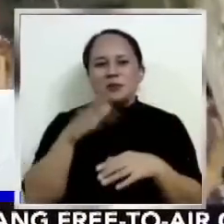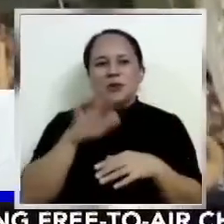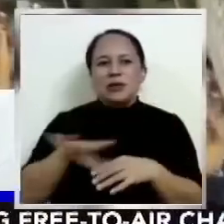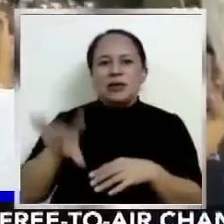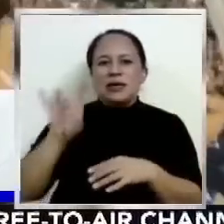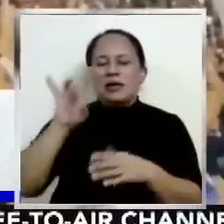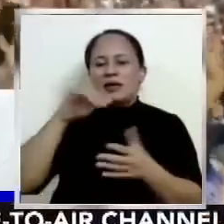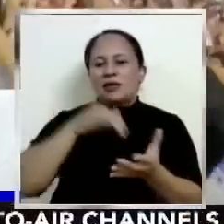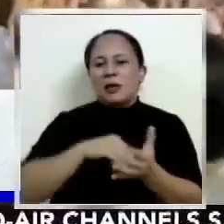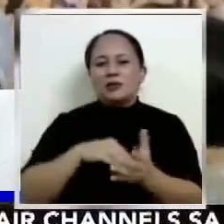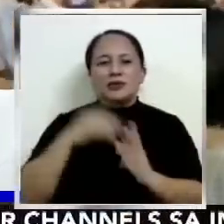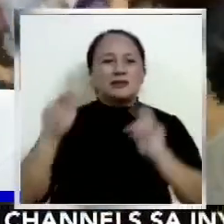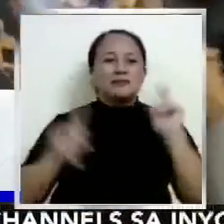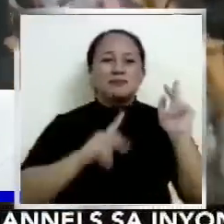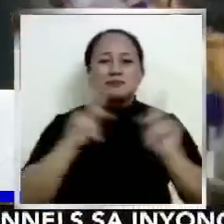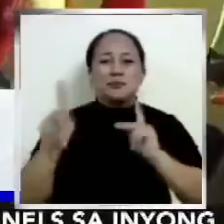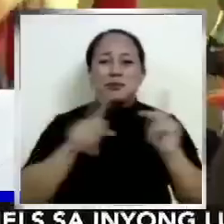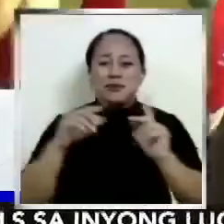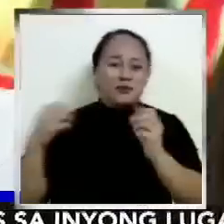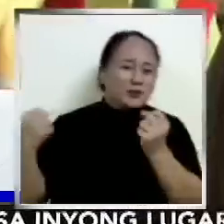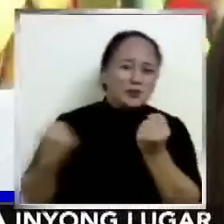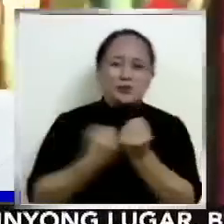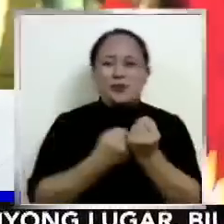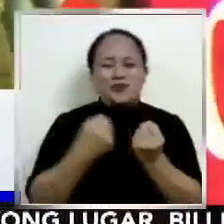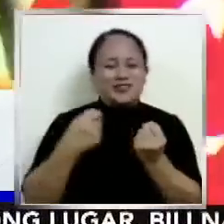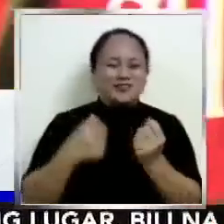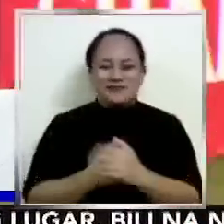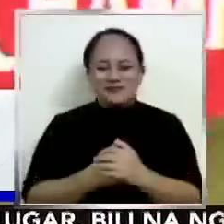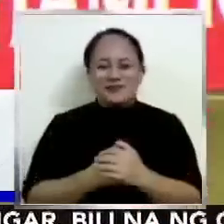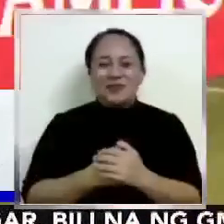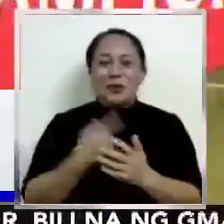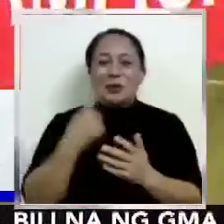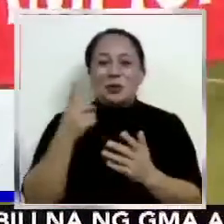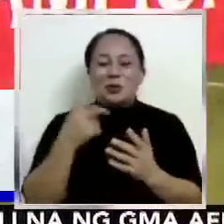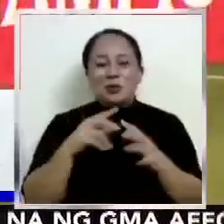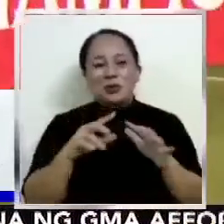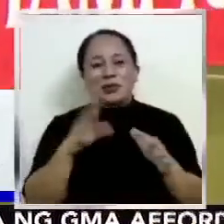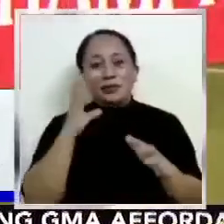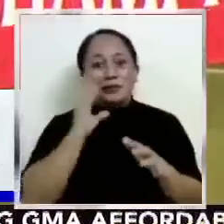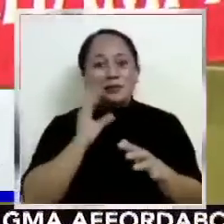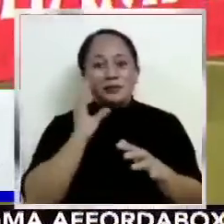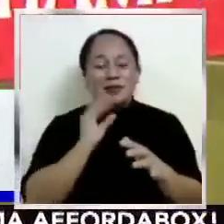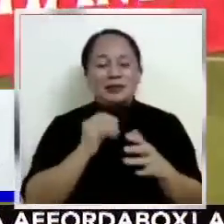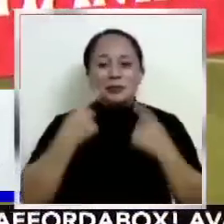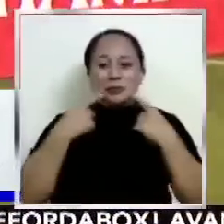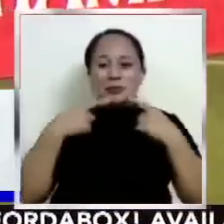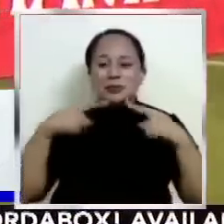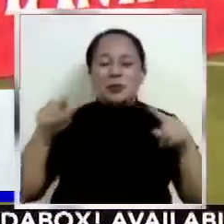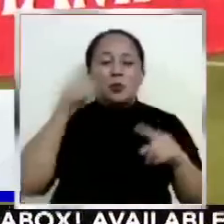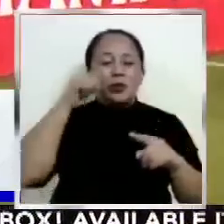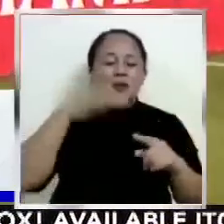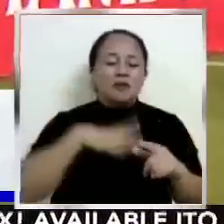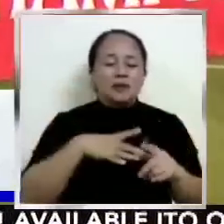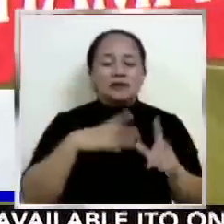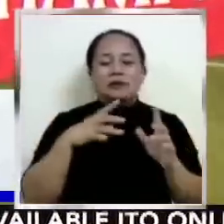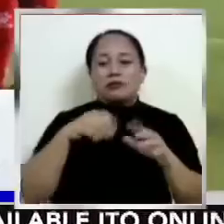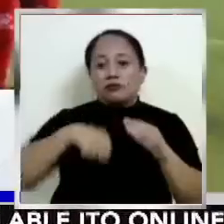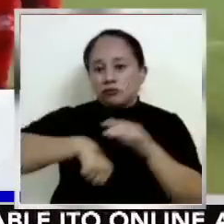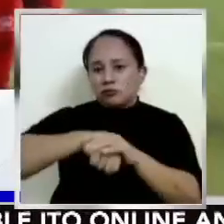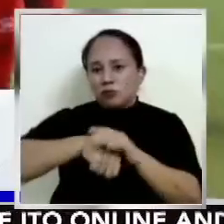kababayang sumuporta sa koponan ng bayan. Ang mga tinatamasa na tagumpay ng programa ng ating women's football ay hindi naman